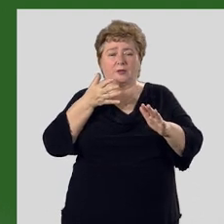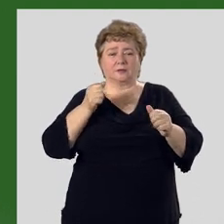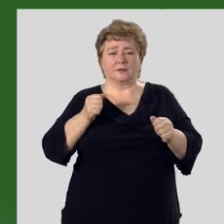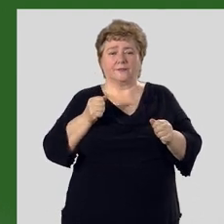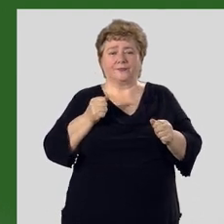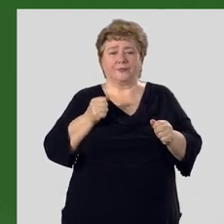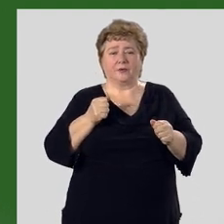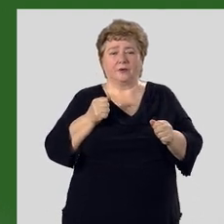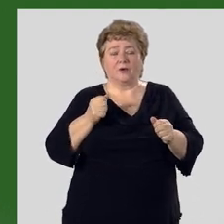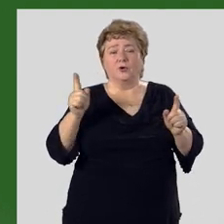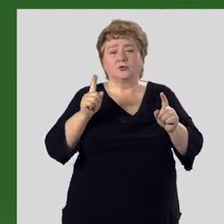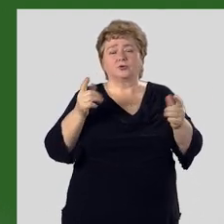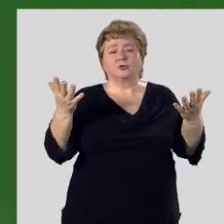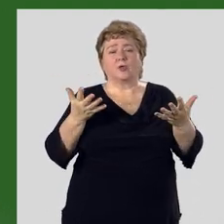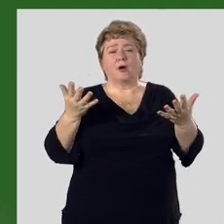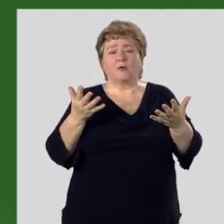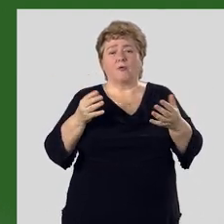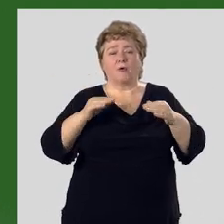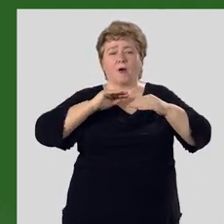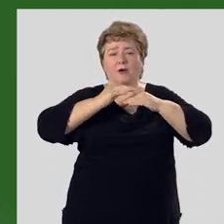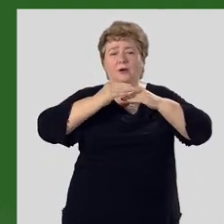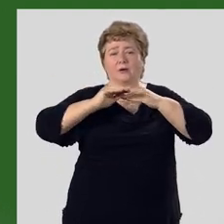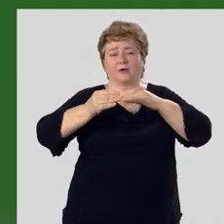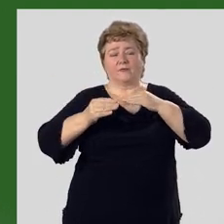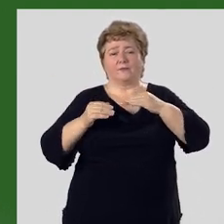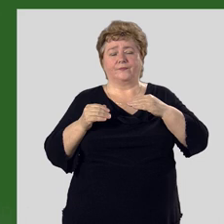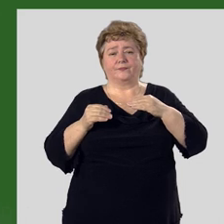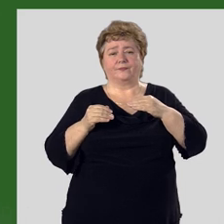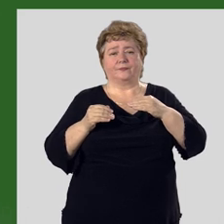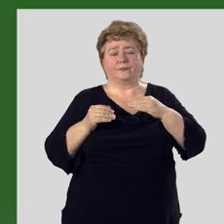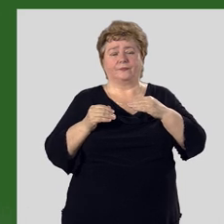умения. Что такое рельеф?